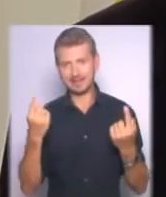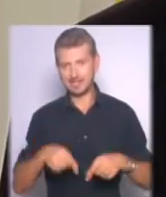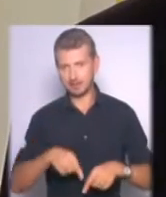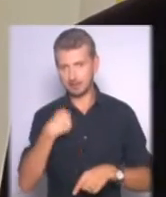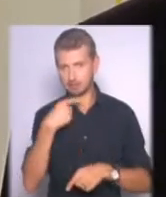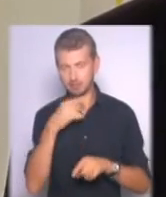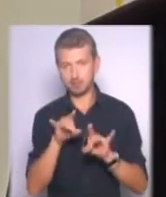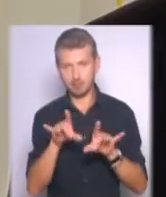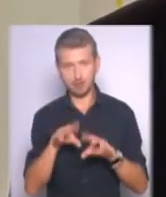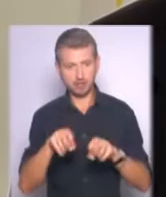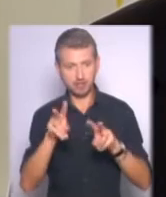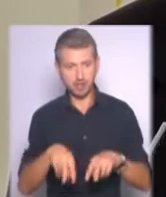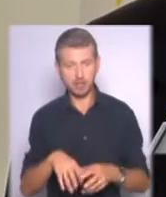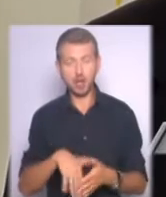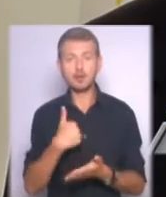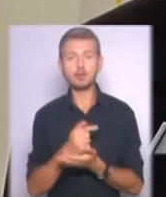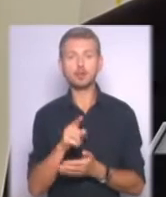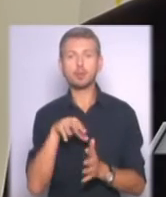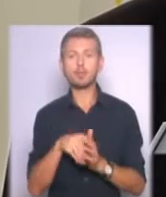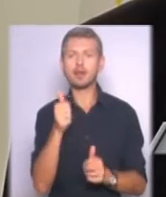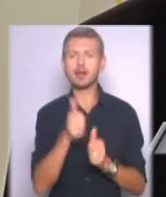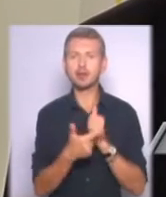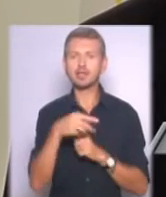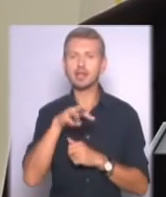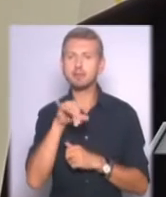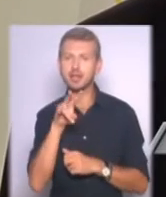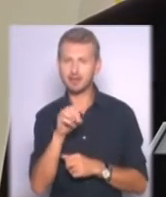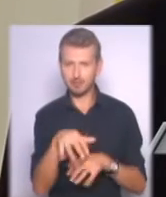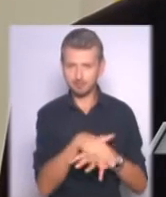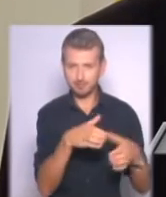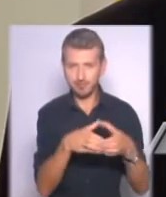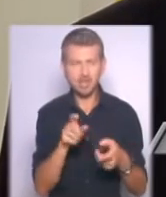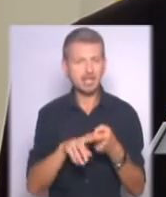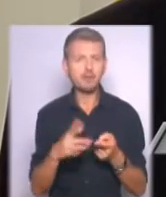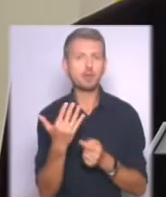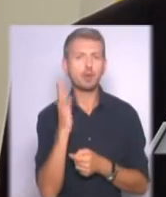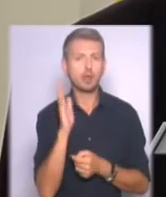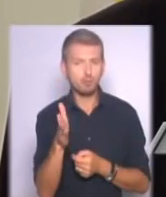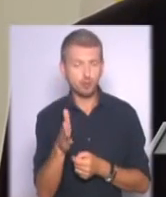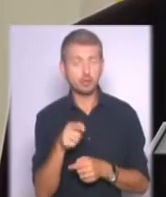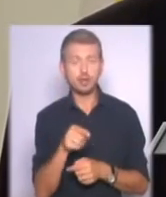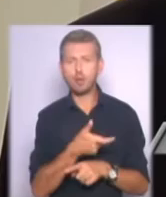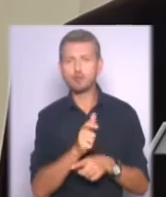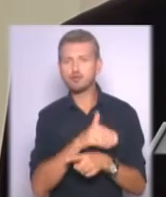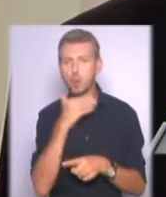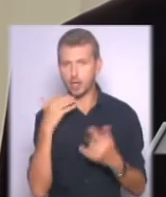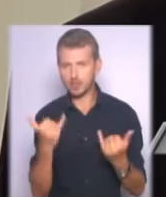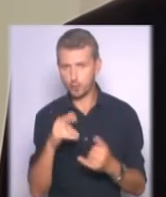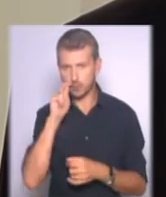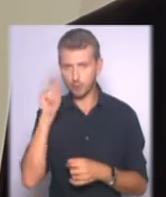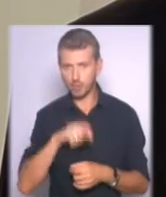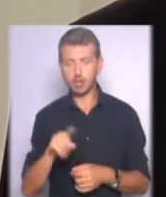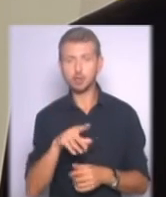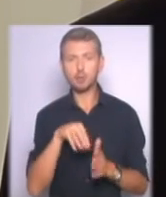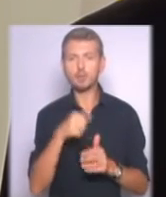експерт. Основне те, щоб в кожній гміні, незалежно від вас, скільки їх буде, їх дуже багато сьогодні в Україні, щоб